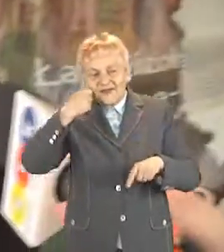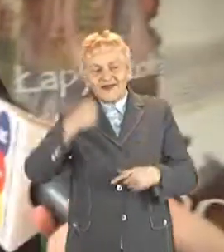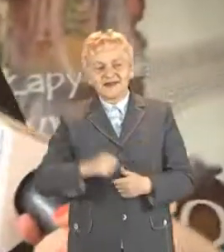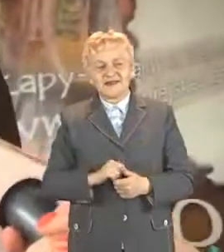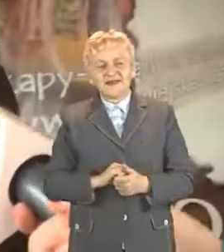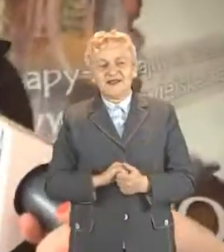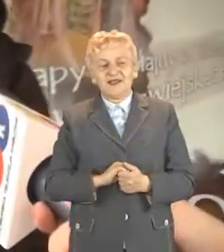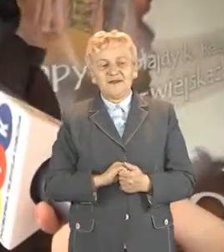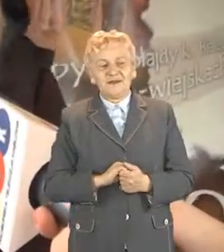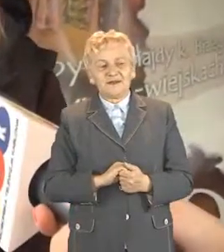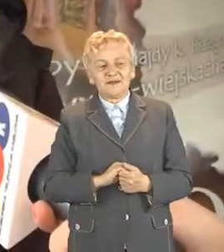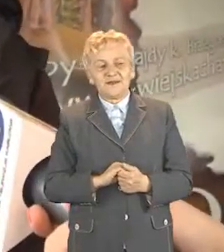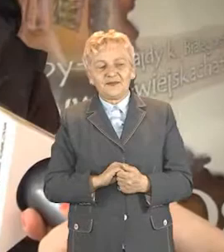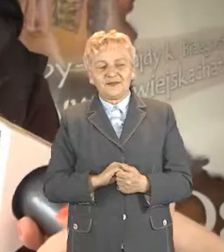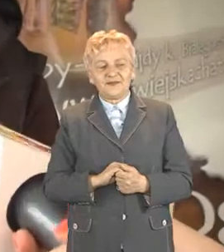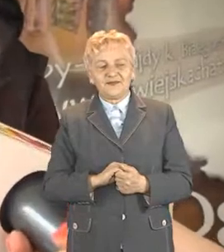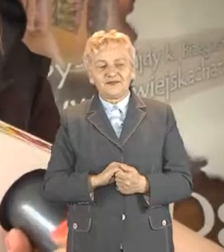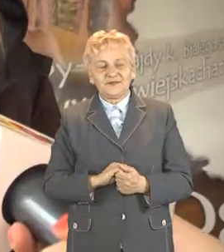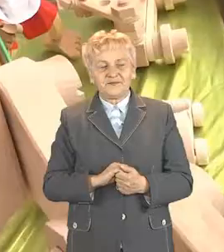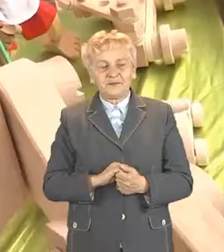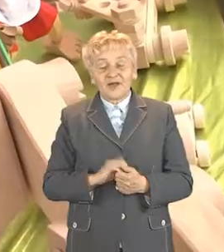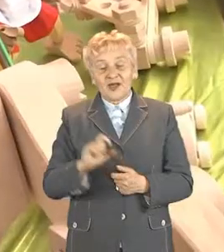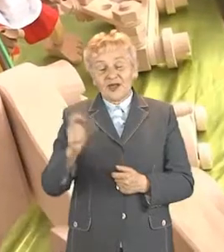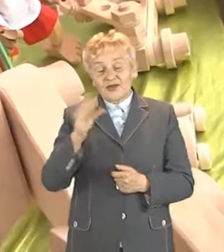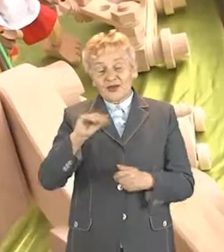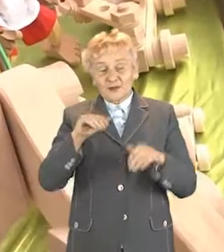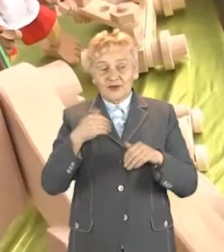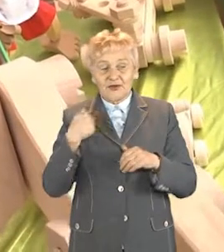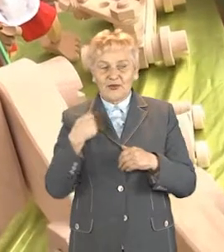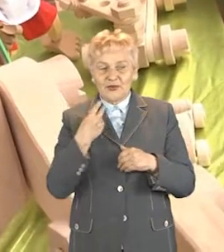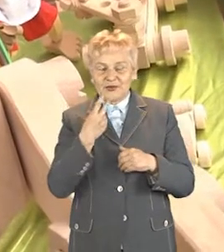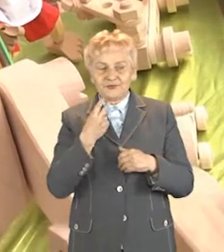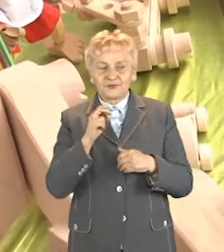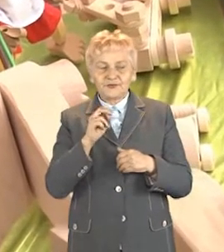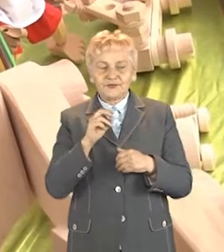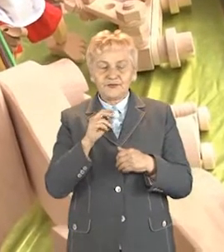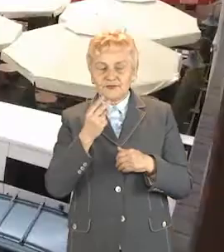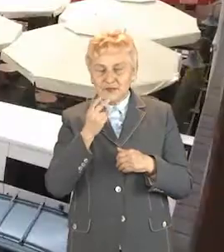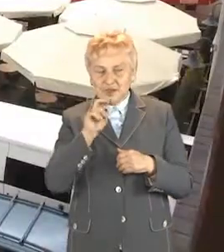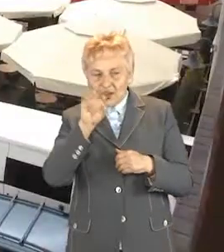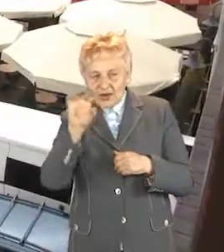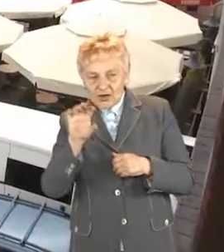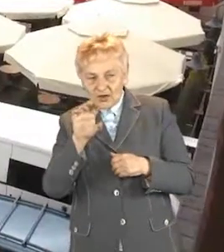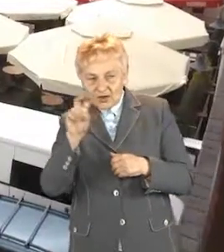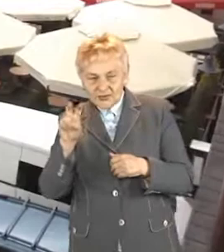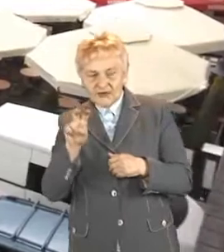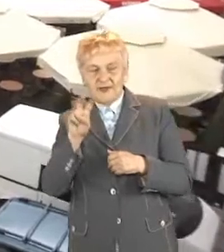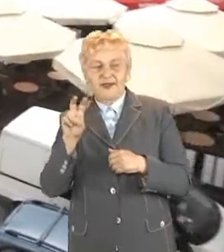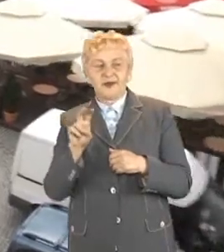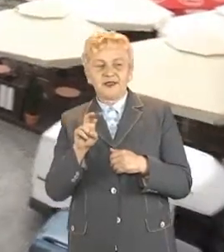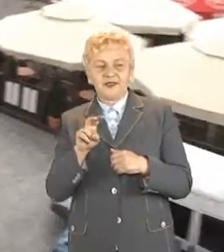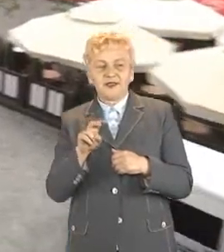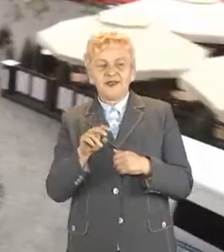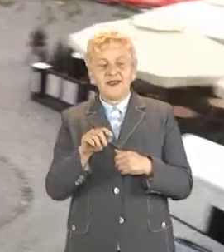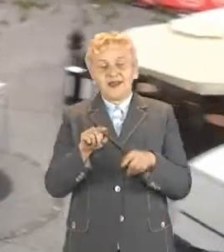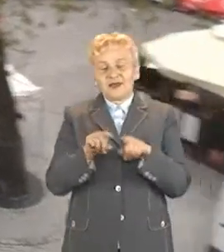chlebek jest każdy z różnym dodatkiem, można sobie wybrać według gustu. Co jeszcze mogliśmy podziwiać na zamkowym dziedzińcu? Poznajmy paru z wystawców,